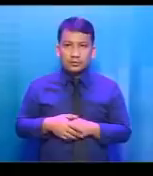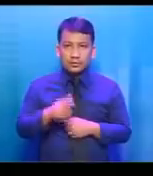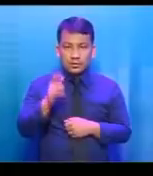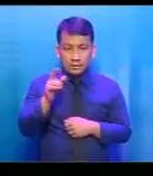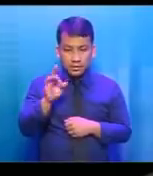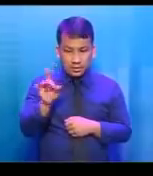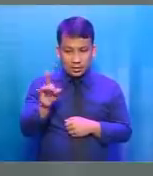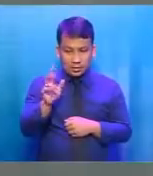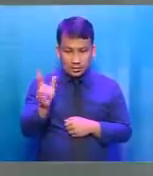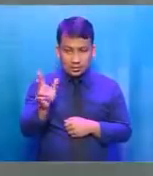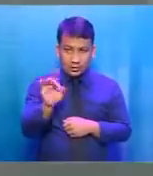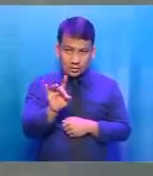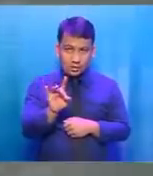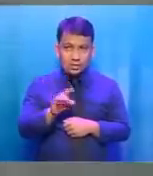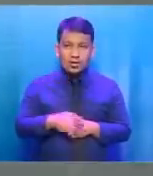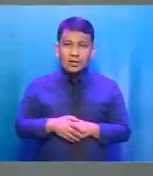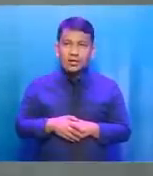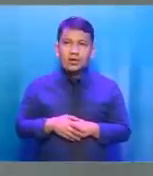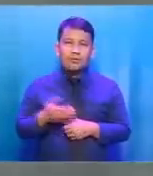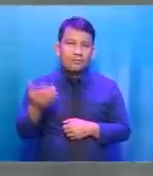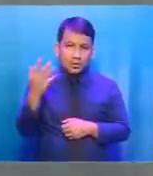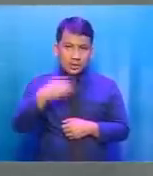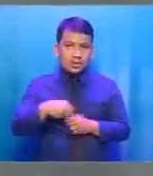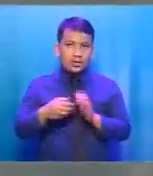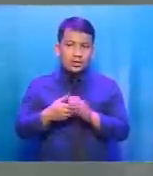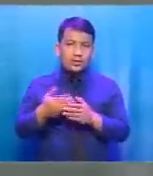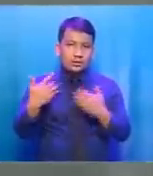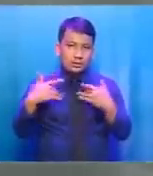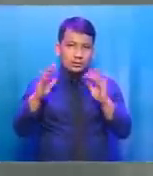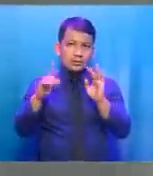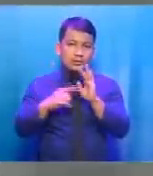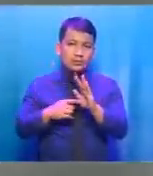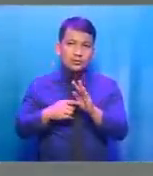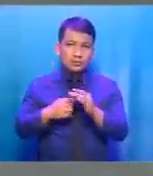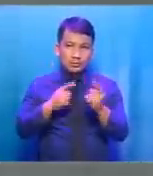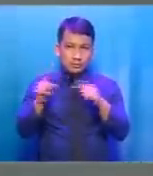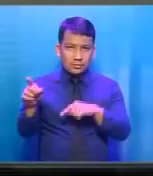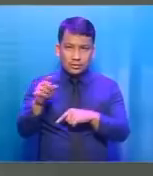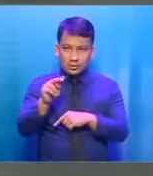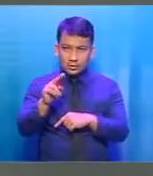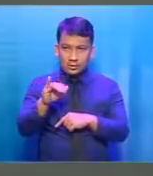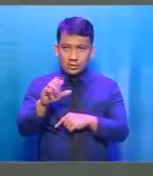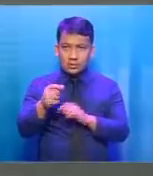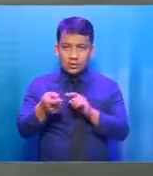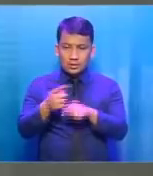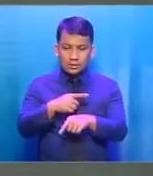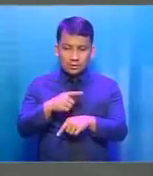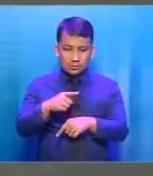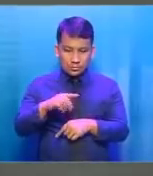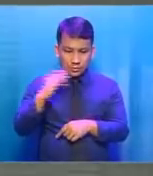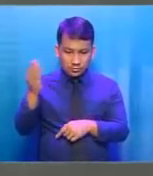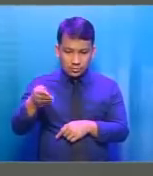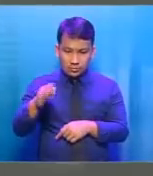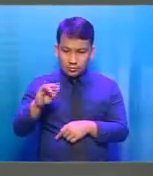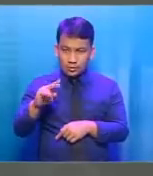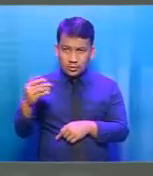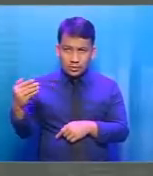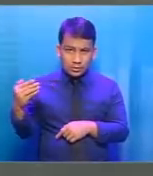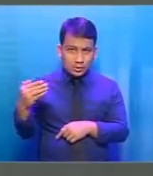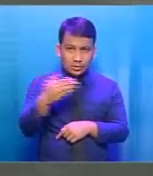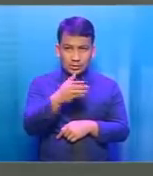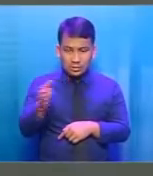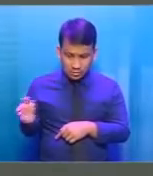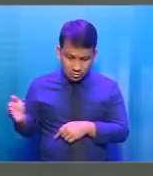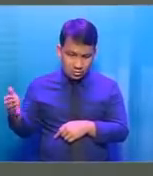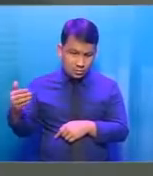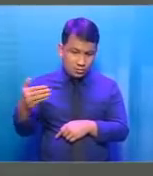8:38 ng umaga. Ginhawa na rin ang mararanasan ng mga papuntang Naiya. Mula Buendia hanggang Naiya Expressway,